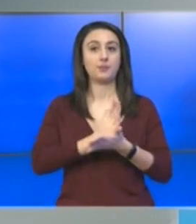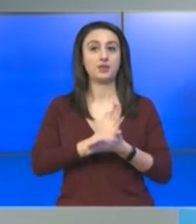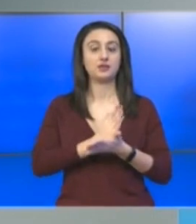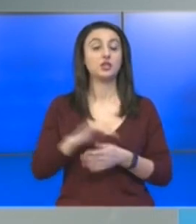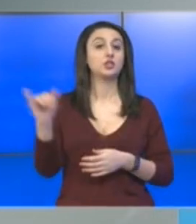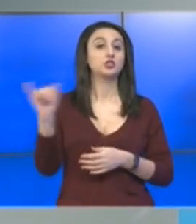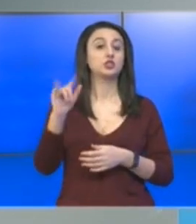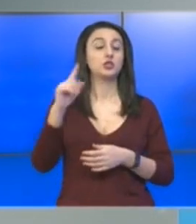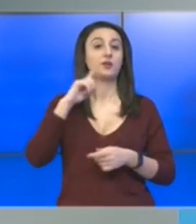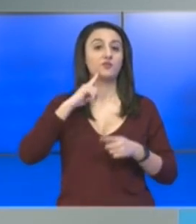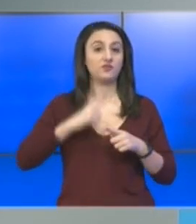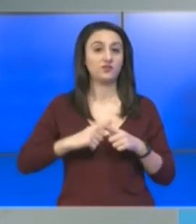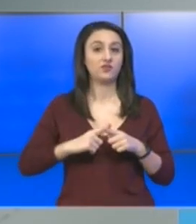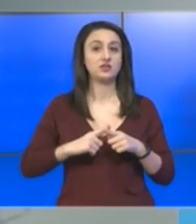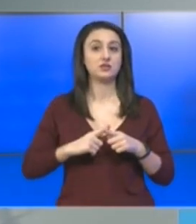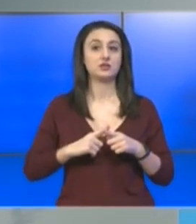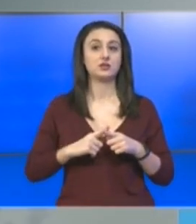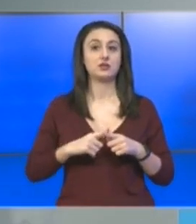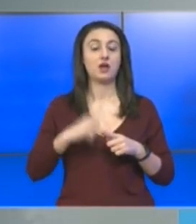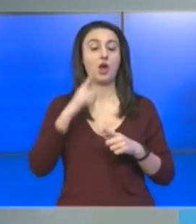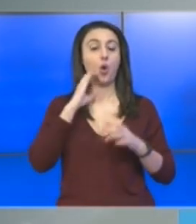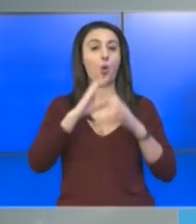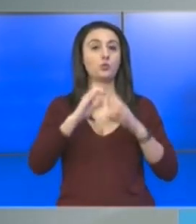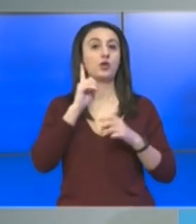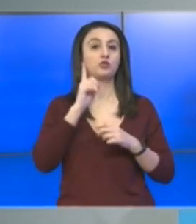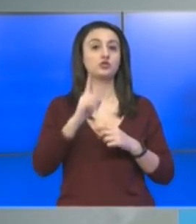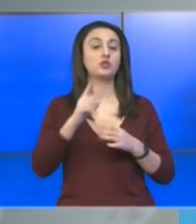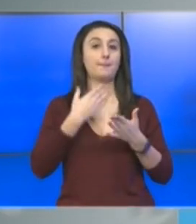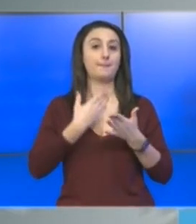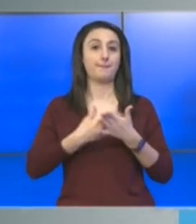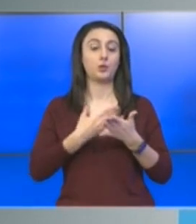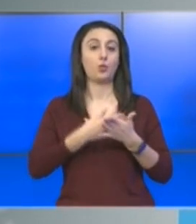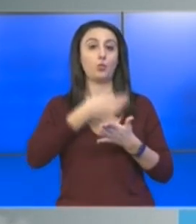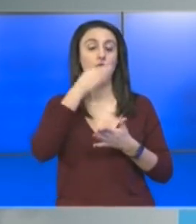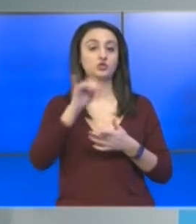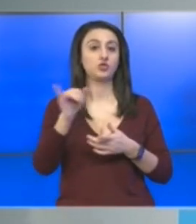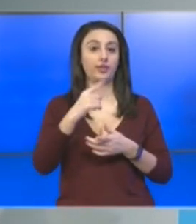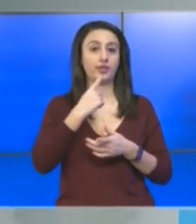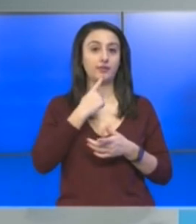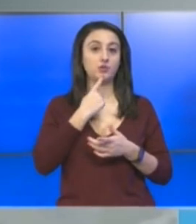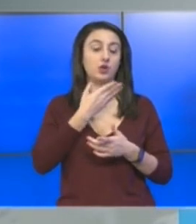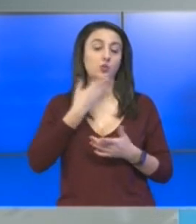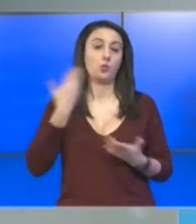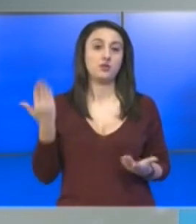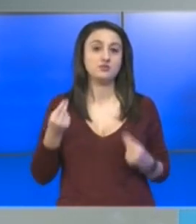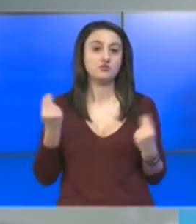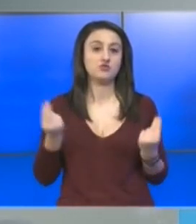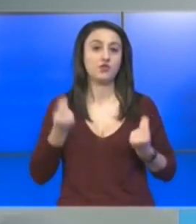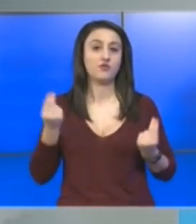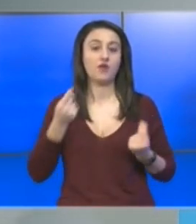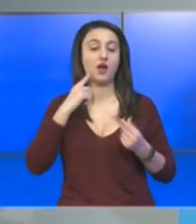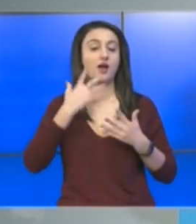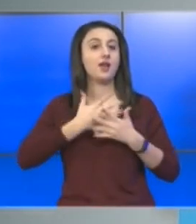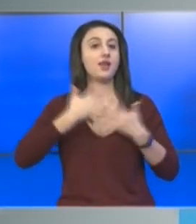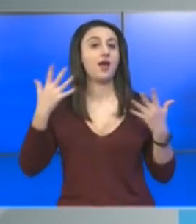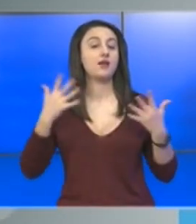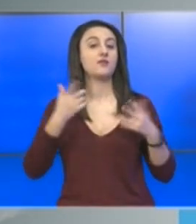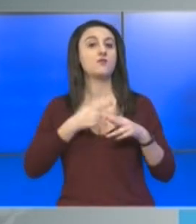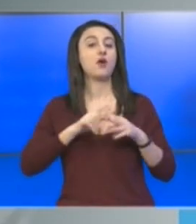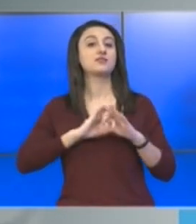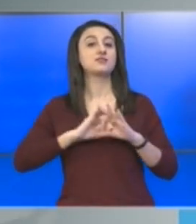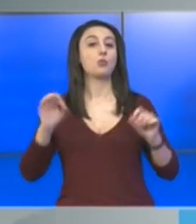cine exact a mai comunicat cu aceștia, pentru că, spun cei din Timiș, nu există o claritate foarte